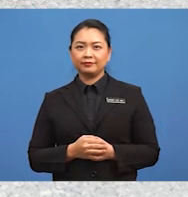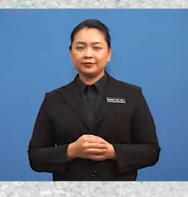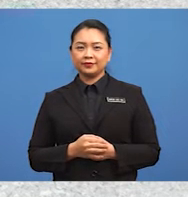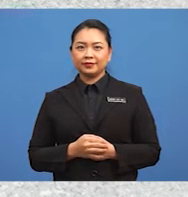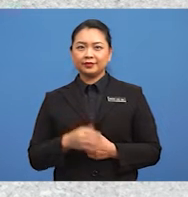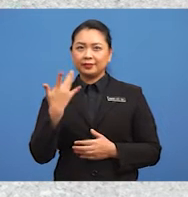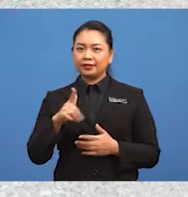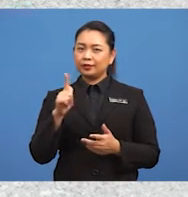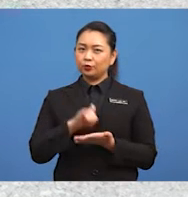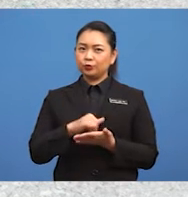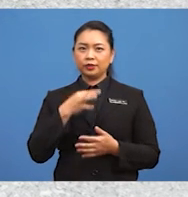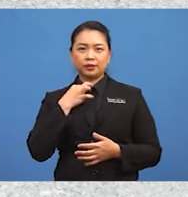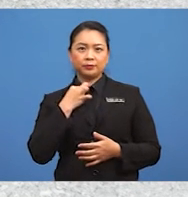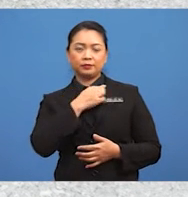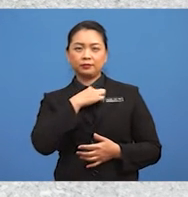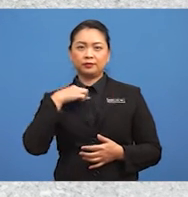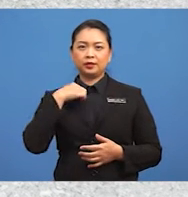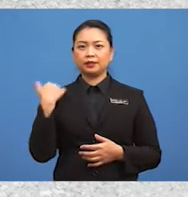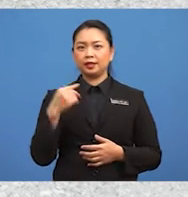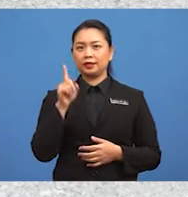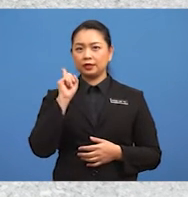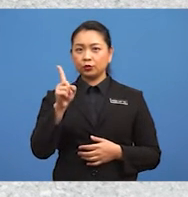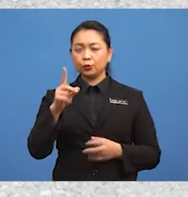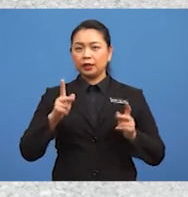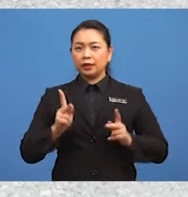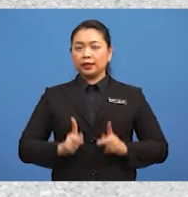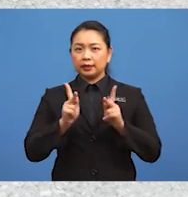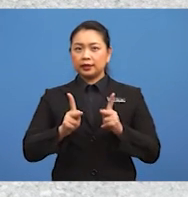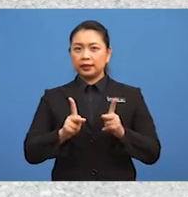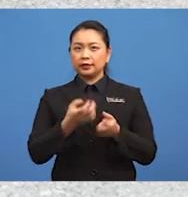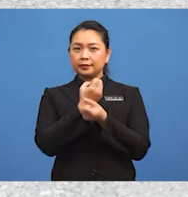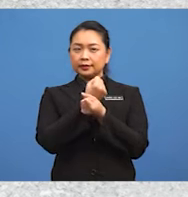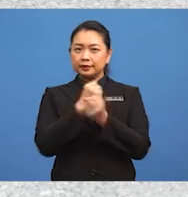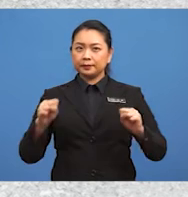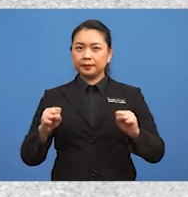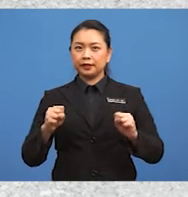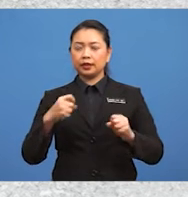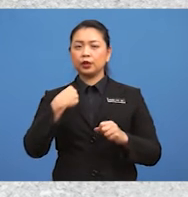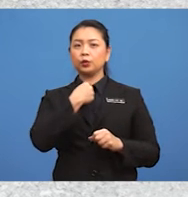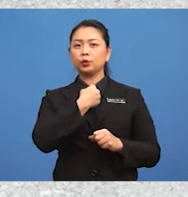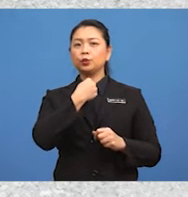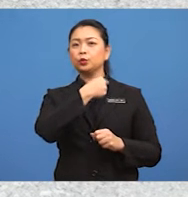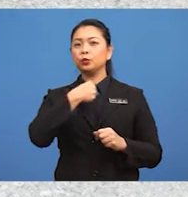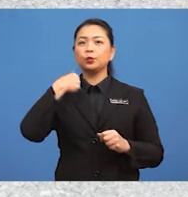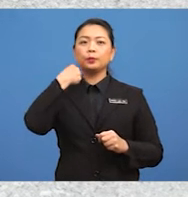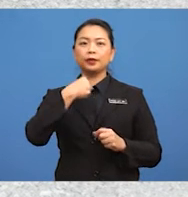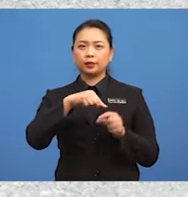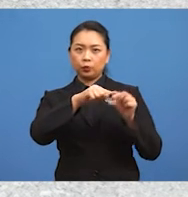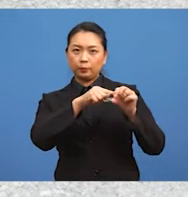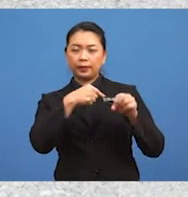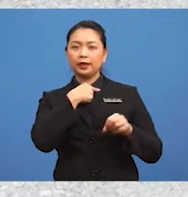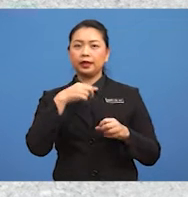Selain itu, garis leher ini merupakan salah satu kaedah untuk menyiapkan lubang leher atau penyudah